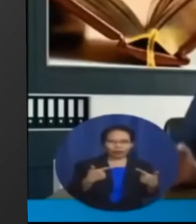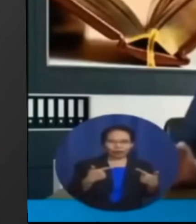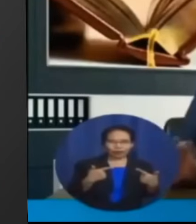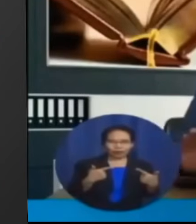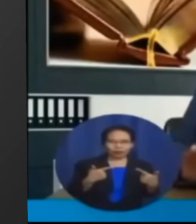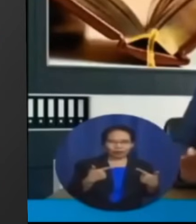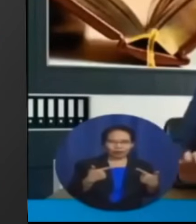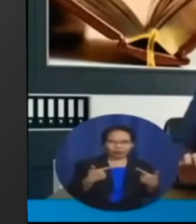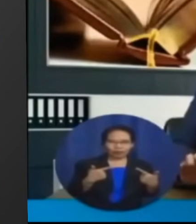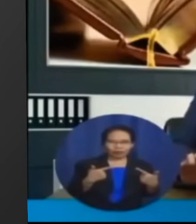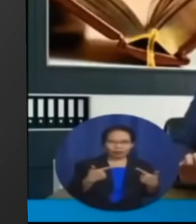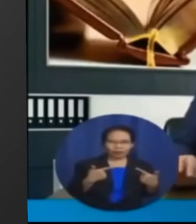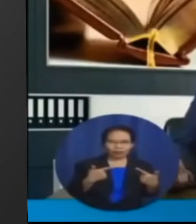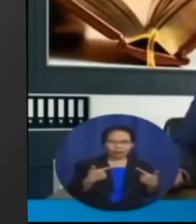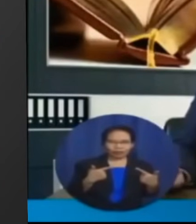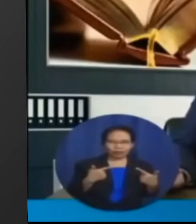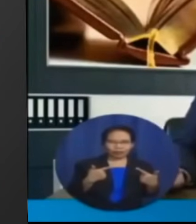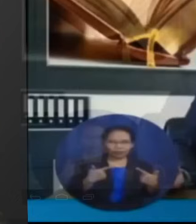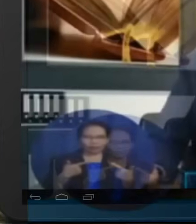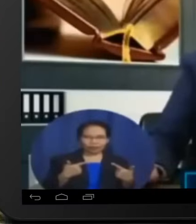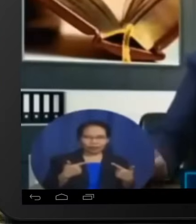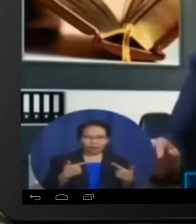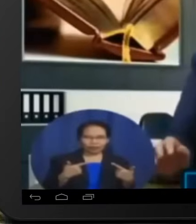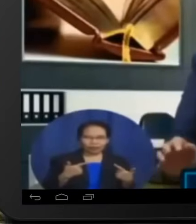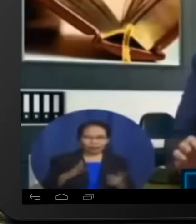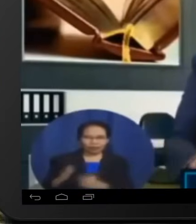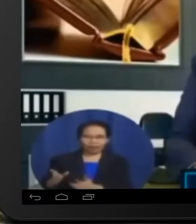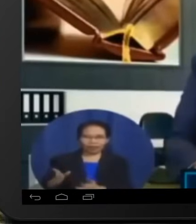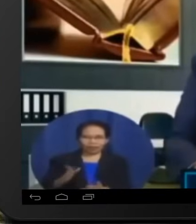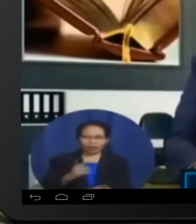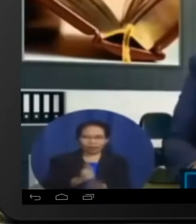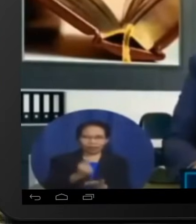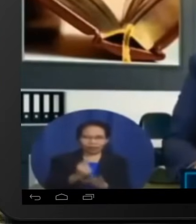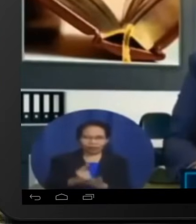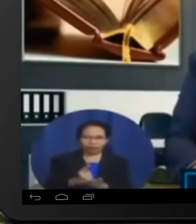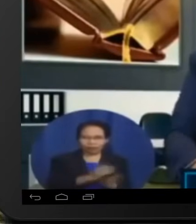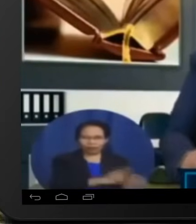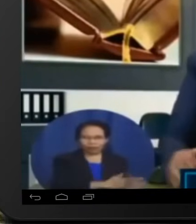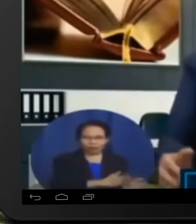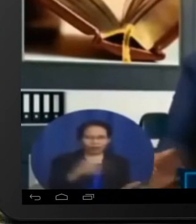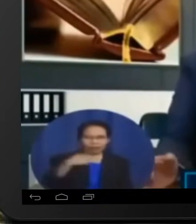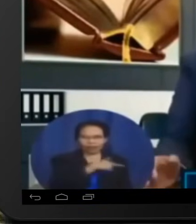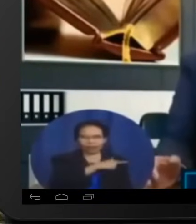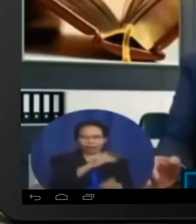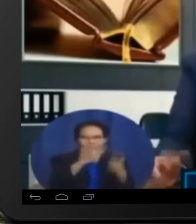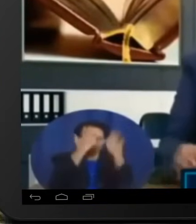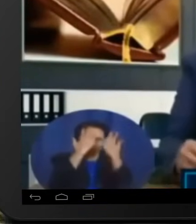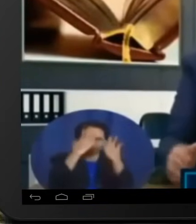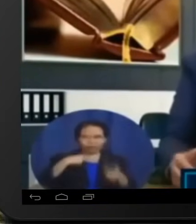Yung panig ng katotohanan at panig ng kasinungalingan. And sad to